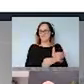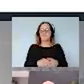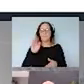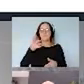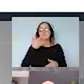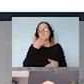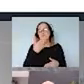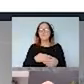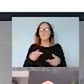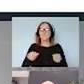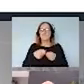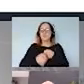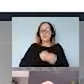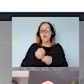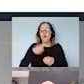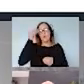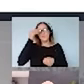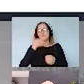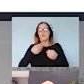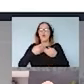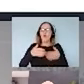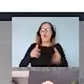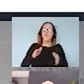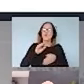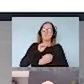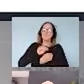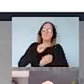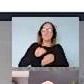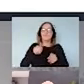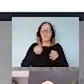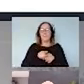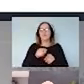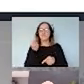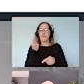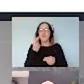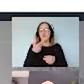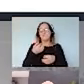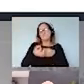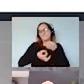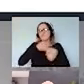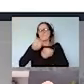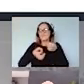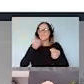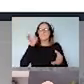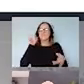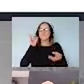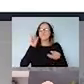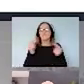o współpracy i o uczeniu się i o zasobach. I będzie też trochę na końcu o przygodzie, ponieważ mam takie